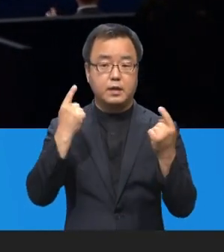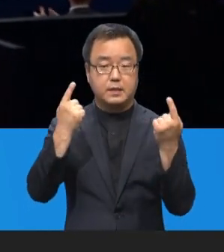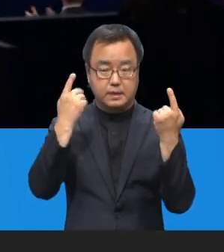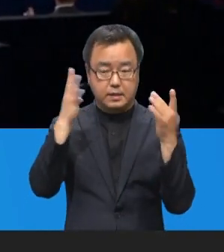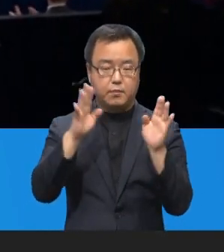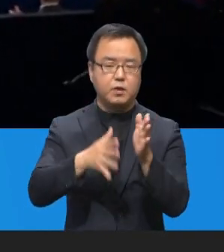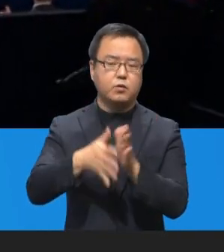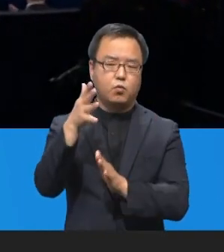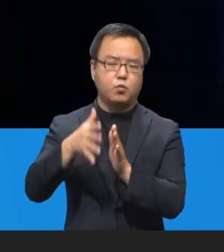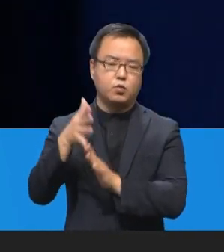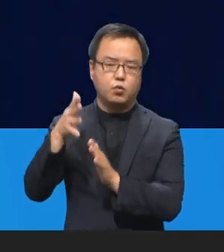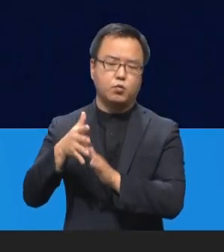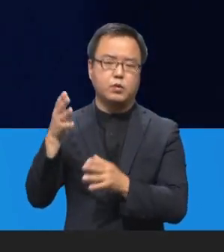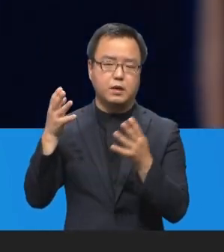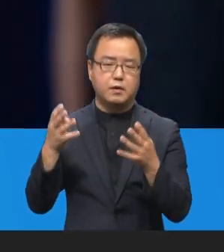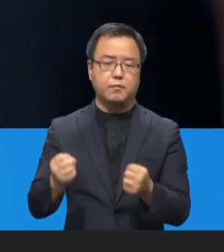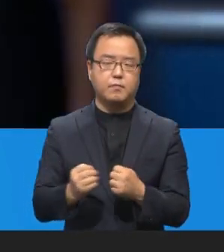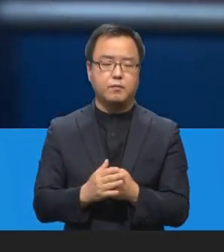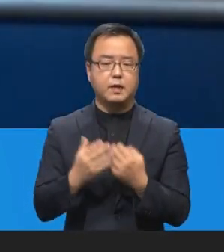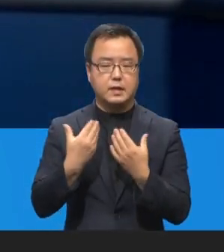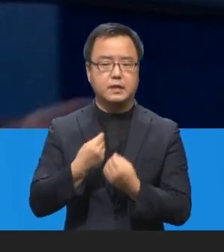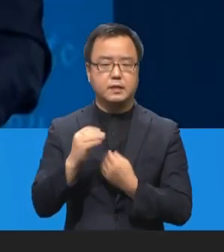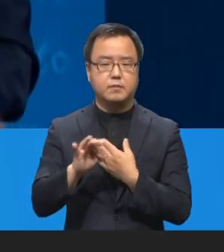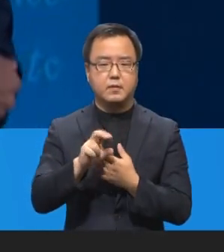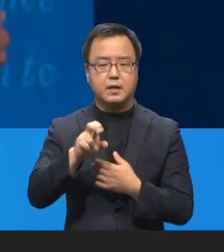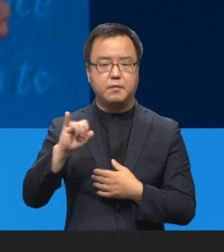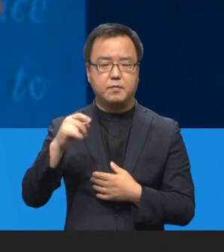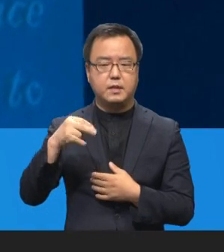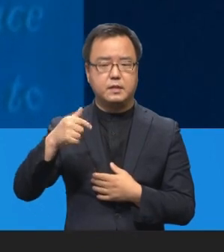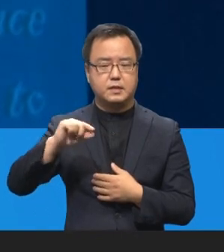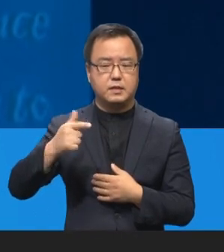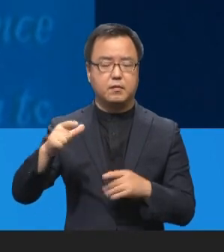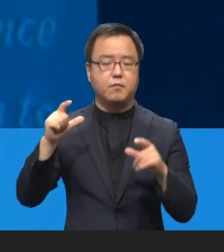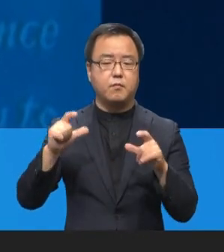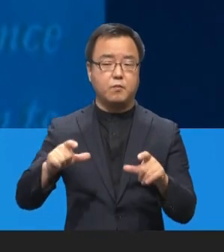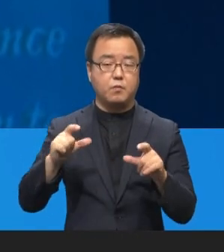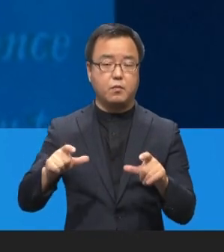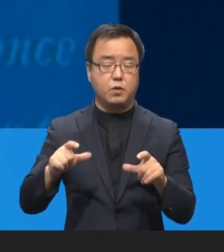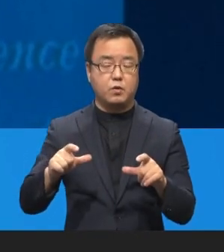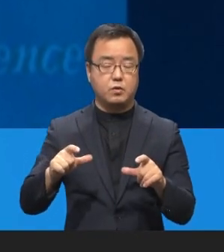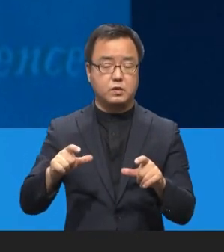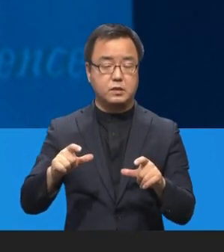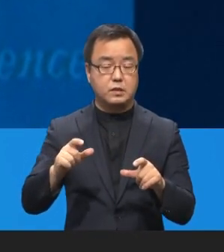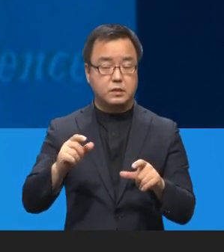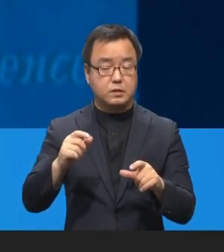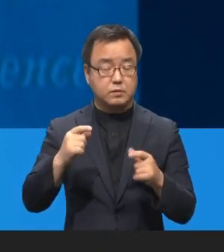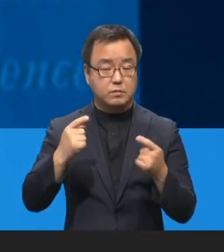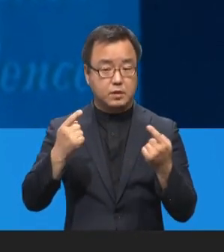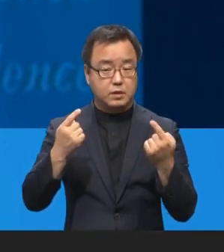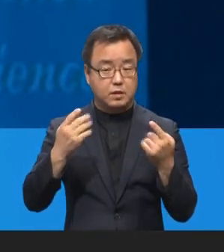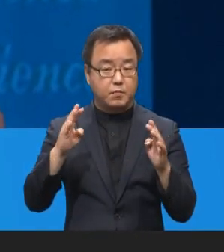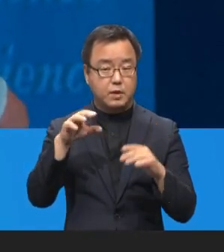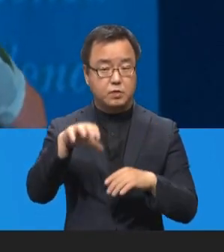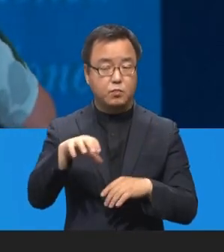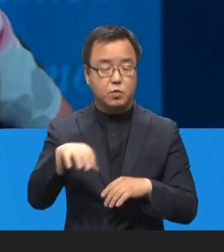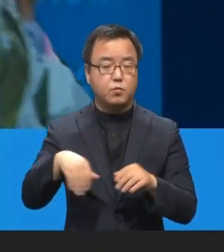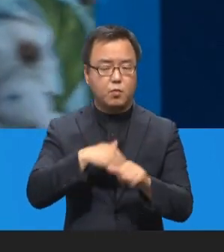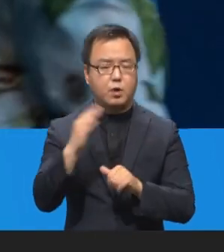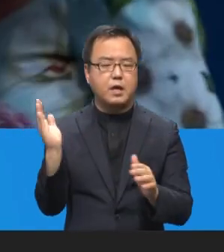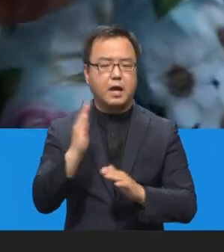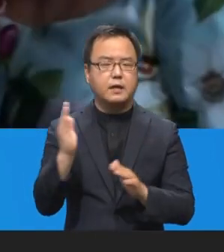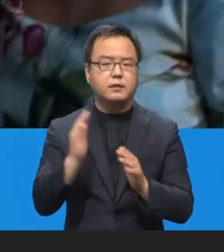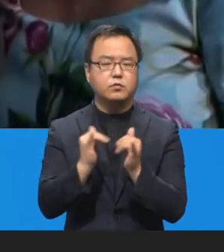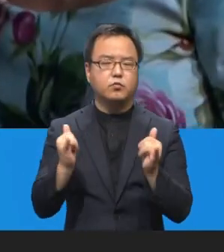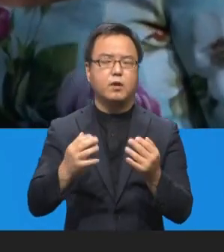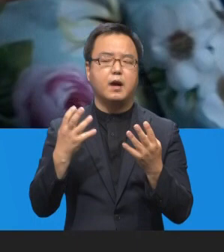많이 있습니다. 예를 들면 이 미시간 주립대가 있는 이스트 랜싱이 대표적인데요. 아무래도 이런 지역들에는 학생 인구가 많다